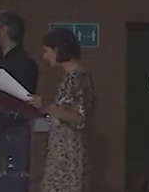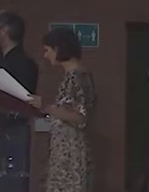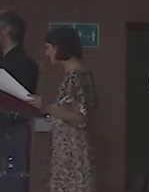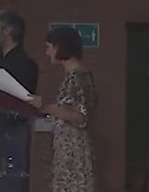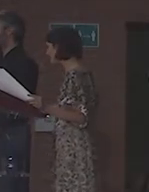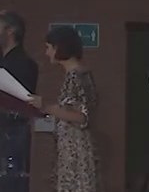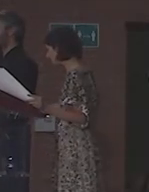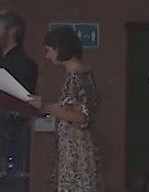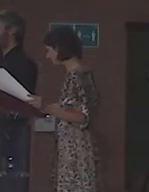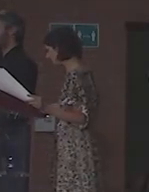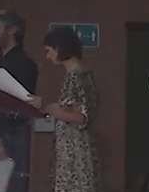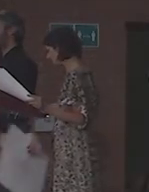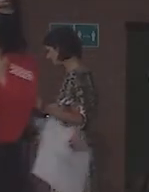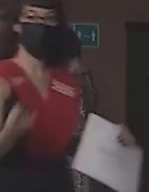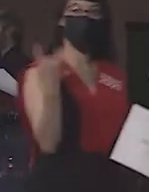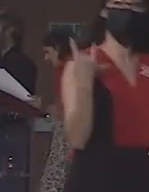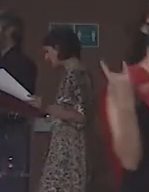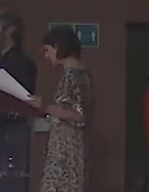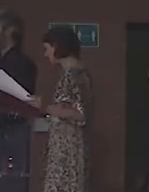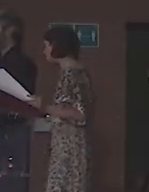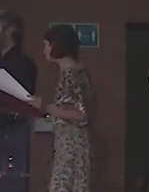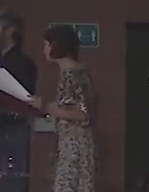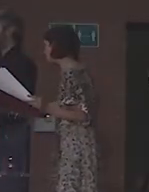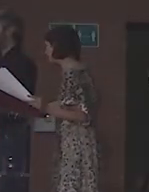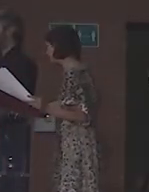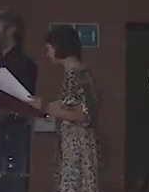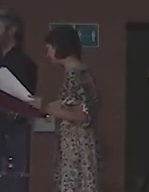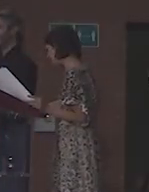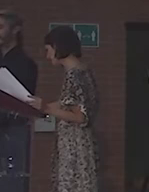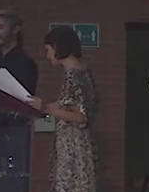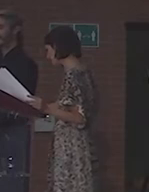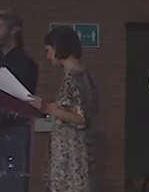Aida Paz i Villanueva. Mireia Pujol Bruner.